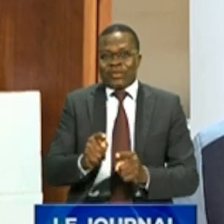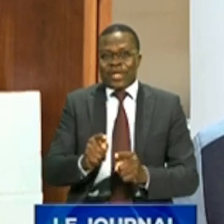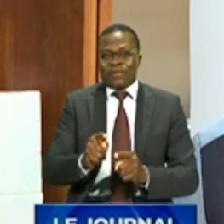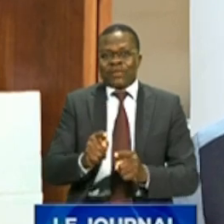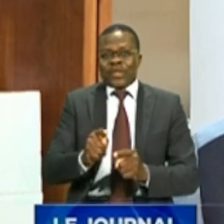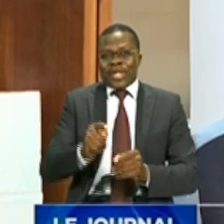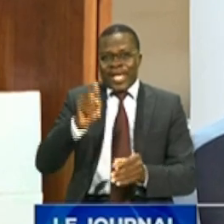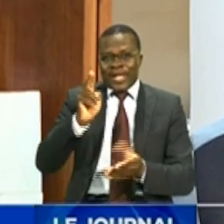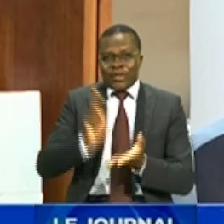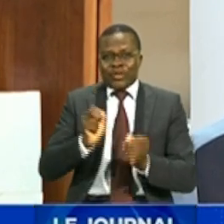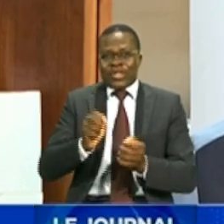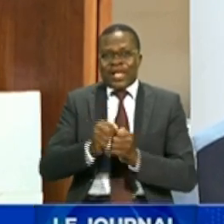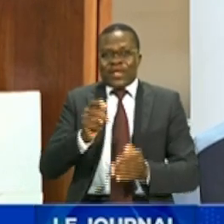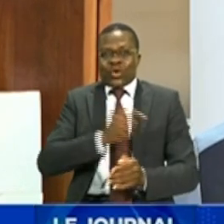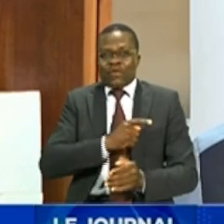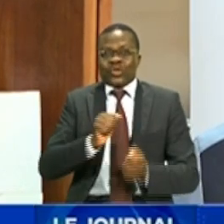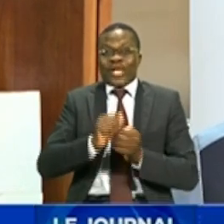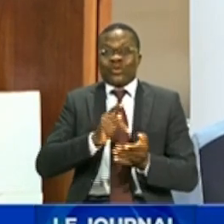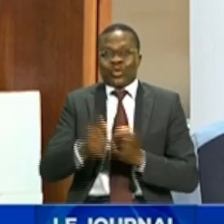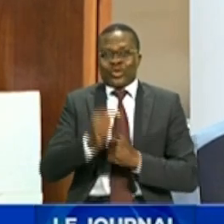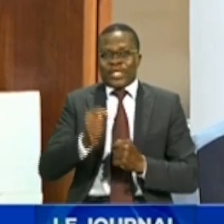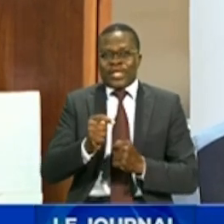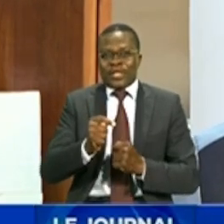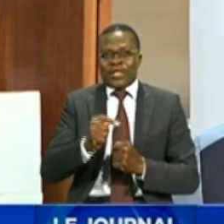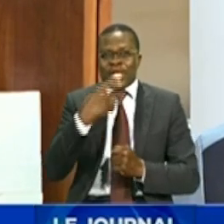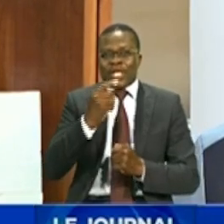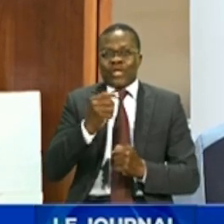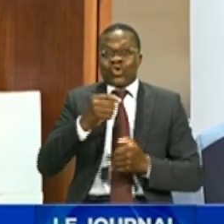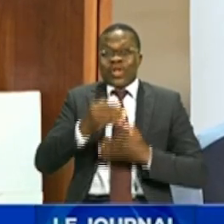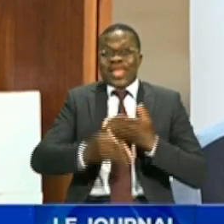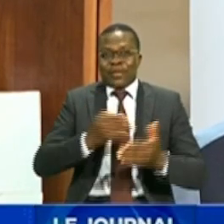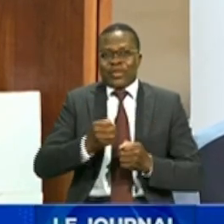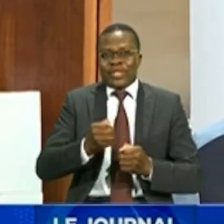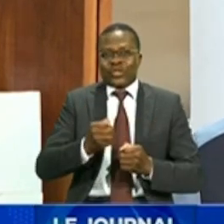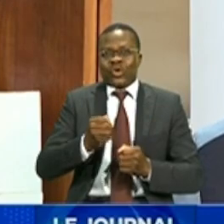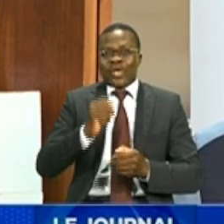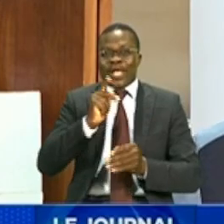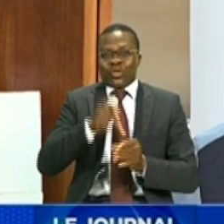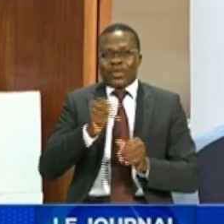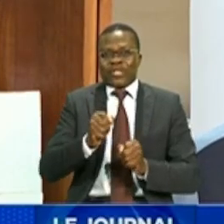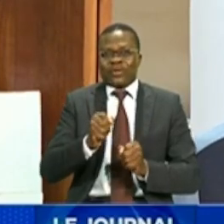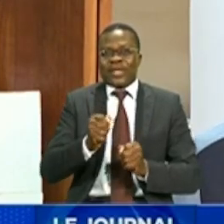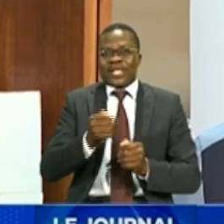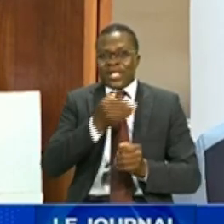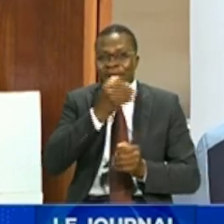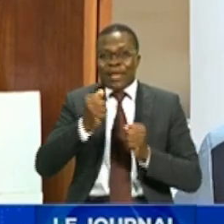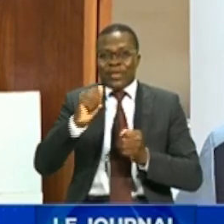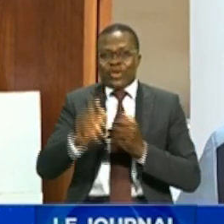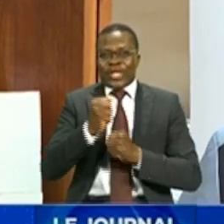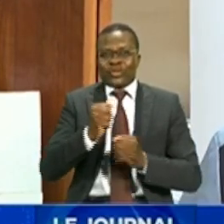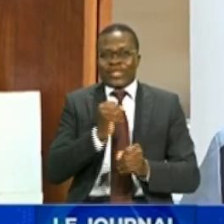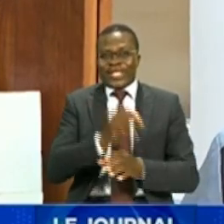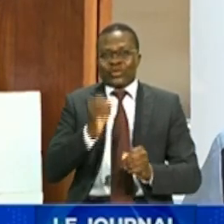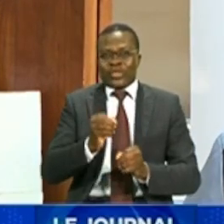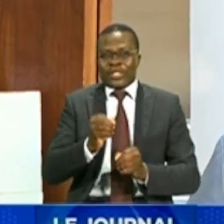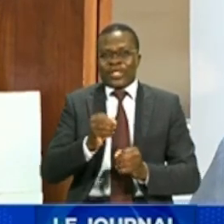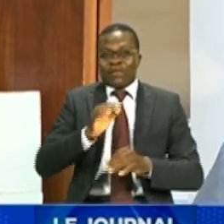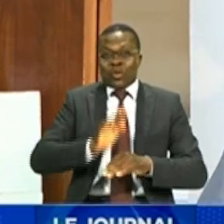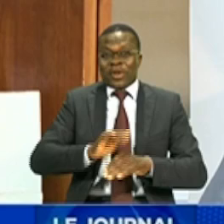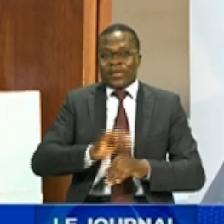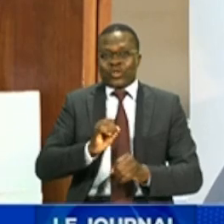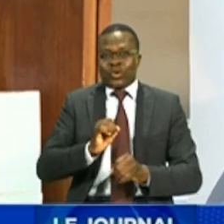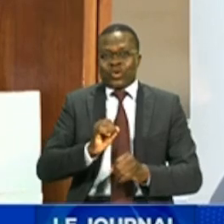se souscrit avec conviction à ce projet, dont l'ambition est de participer à l'amélioration des dispositifs de